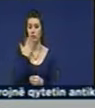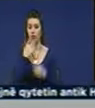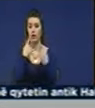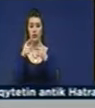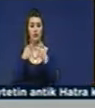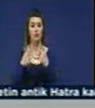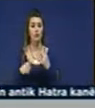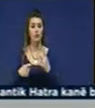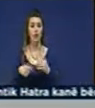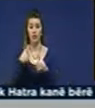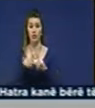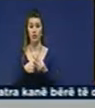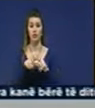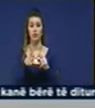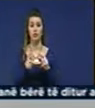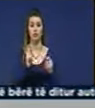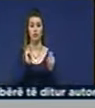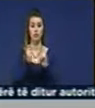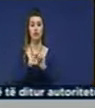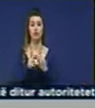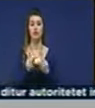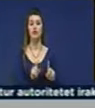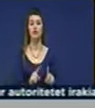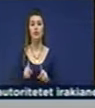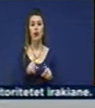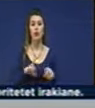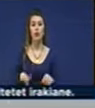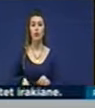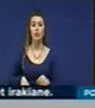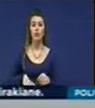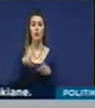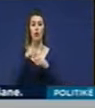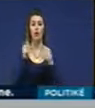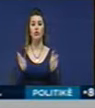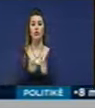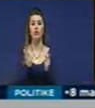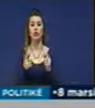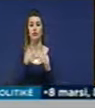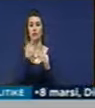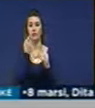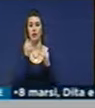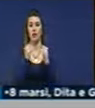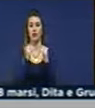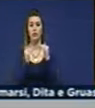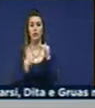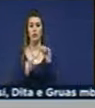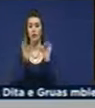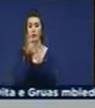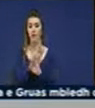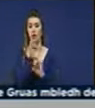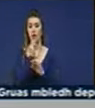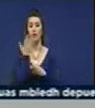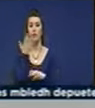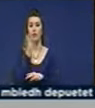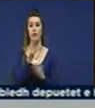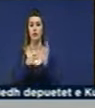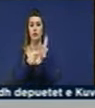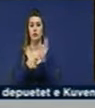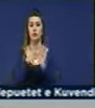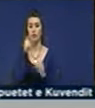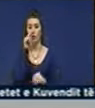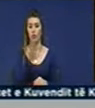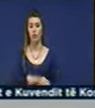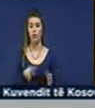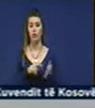ndryshme, por megjithatë pozita femrës në shoqëri është në nivelin e duar, pothuajse pa përfaqësuar në jetën shoqërore, publike e